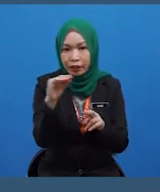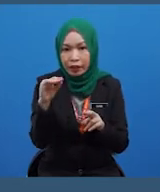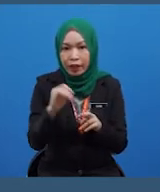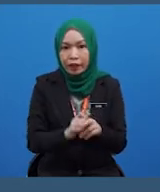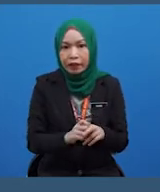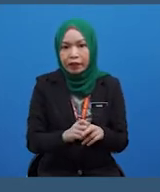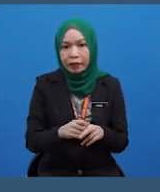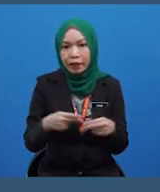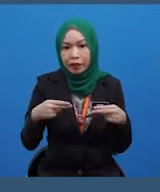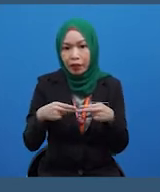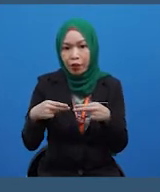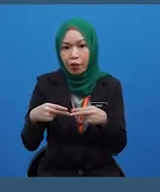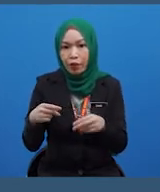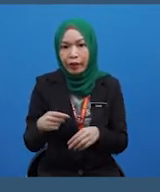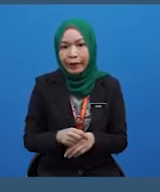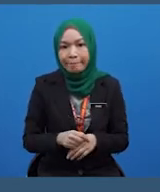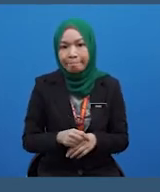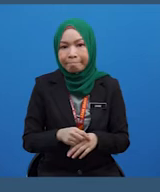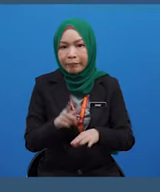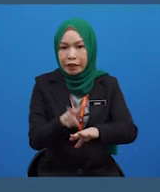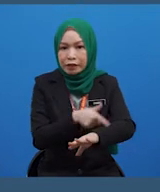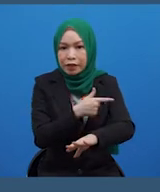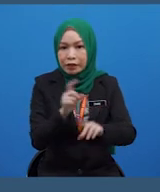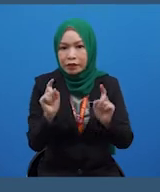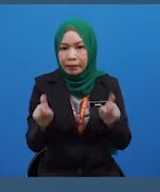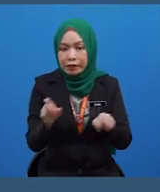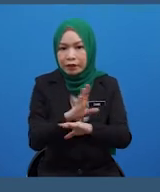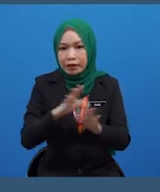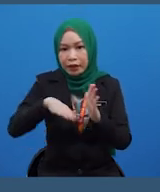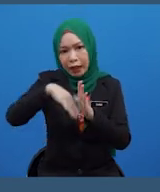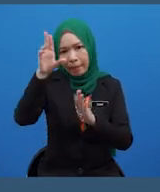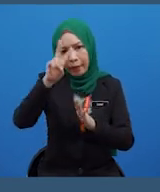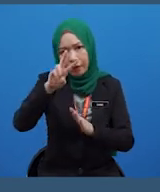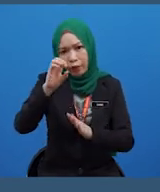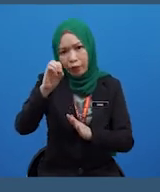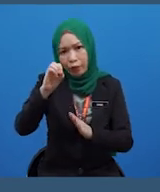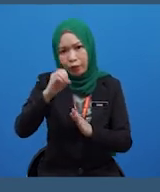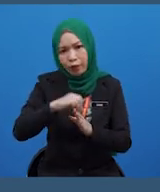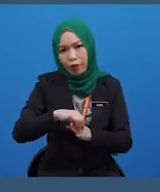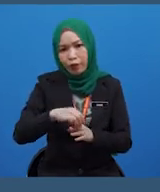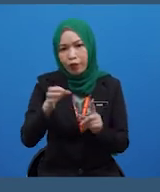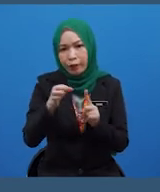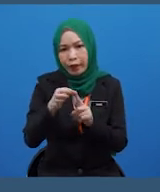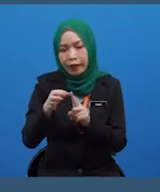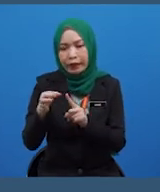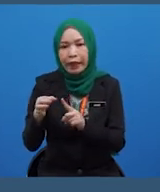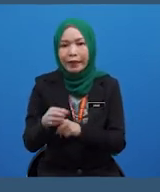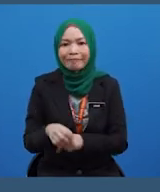melebihi 20 patah perkataan, 2 markah. Dapatkah pelajar menjawab soalan ini?